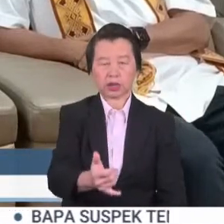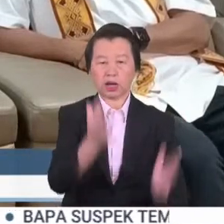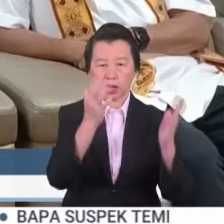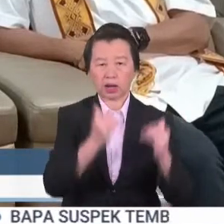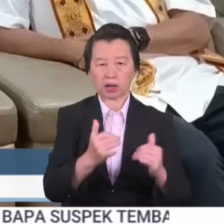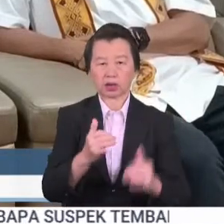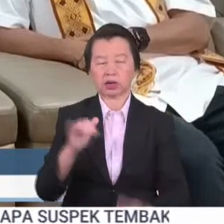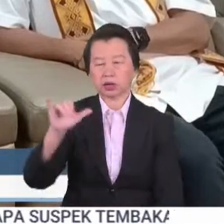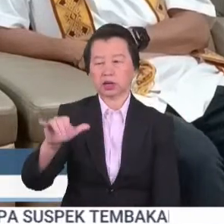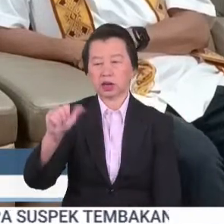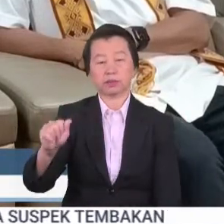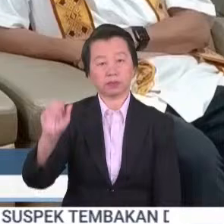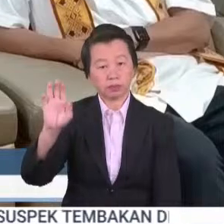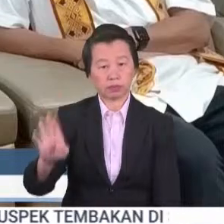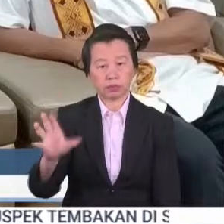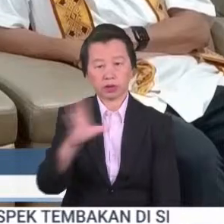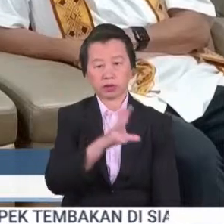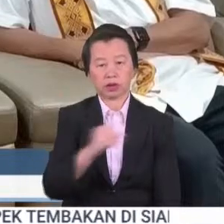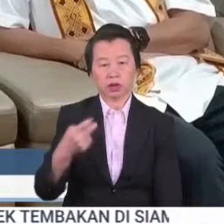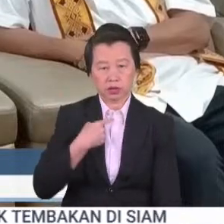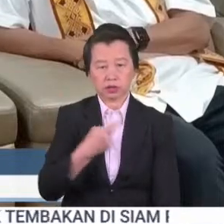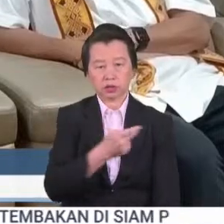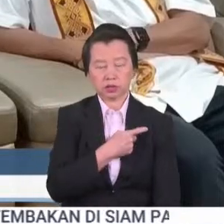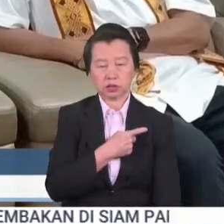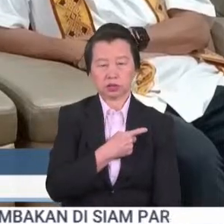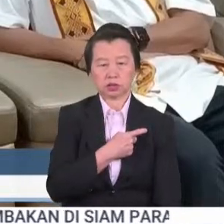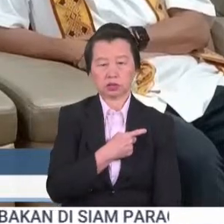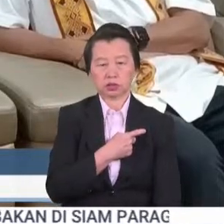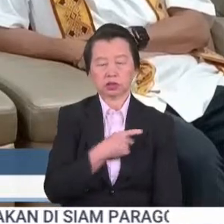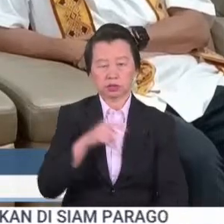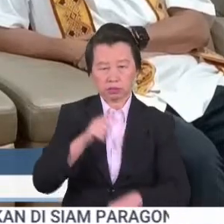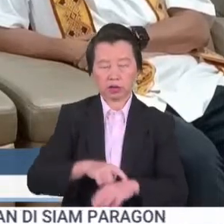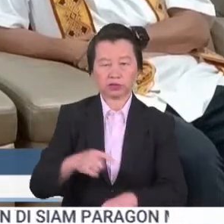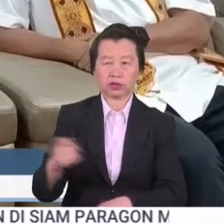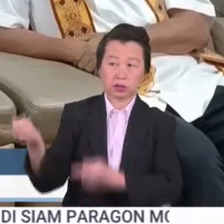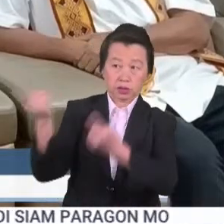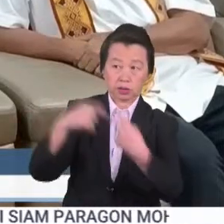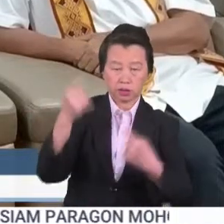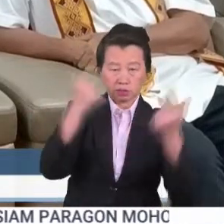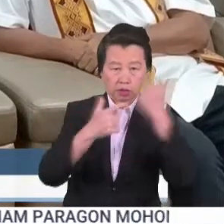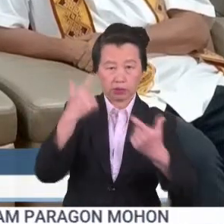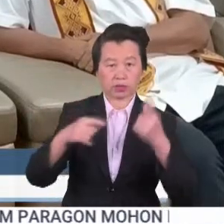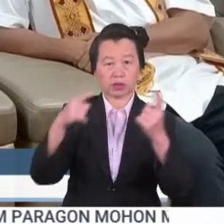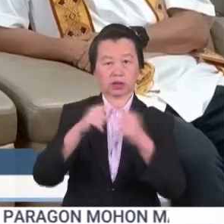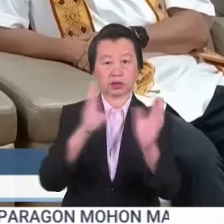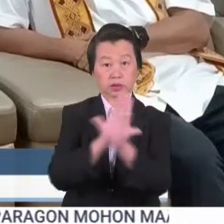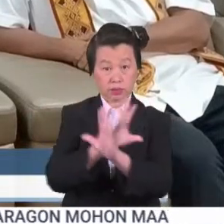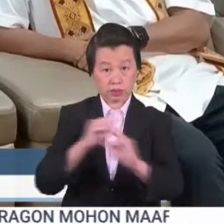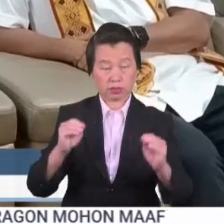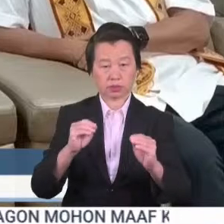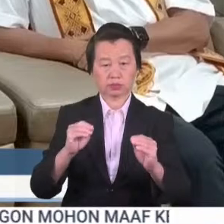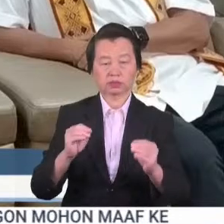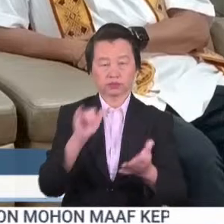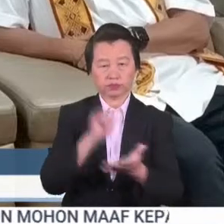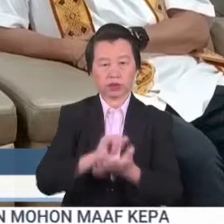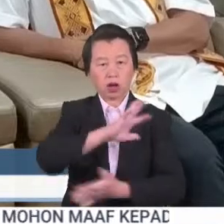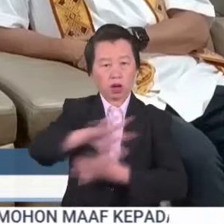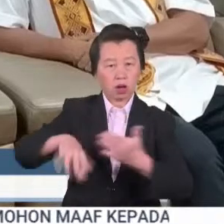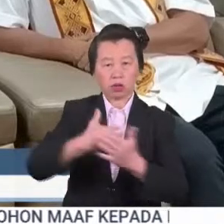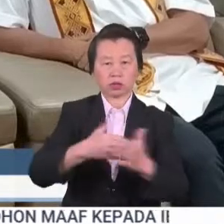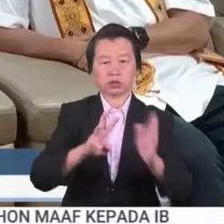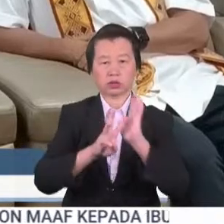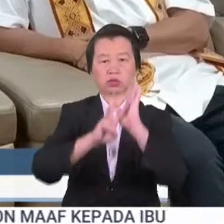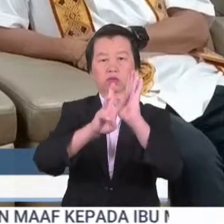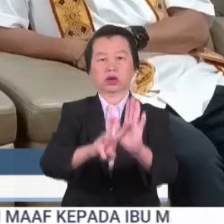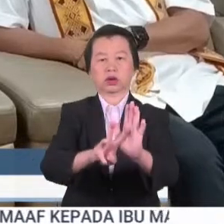oleh yang amat berhormat dan juga titah tuanku agong semasa lautan beliau ke negeri Sarawak bahawa semua wakil